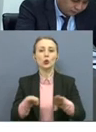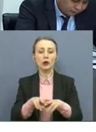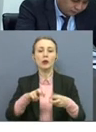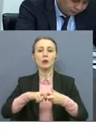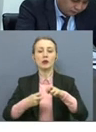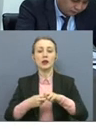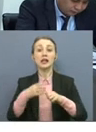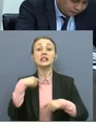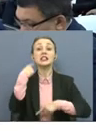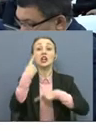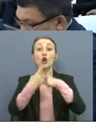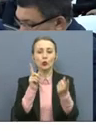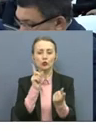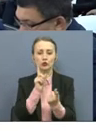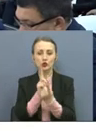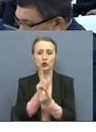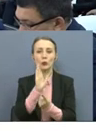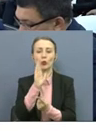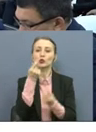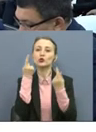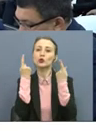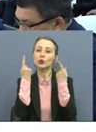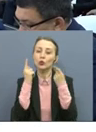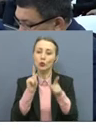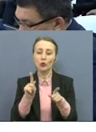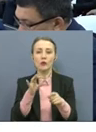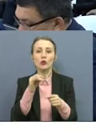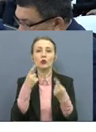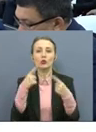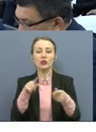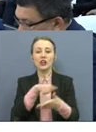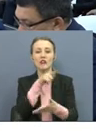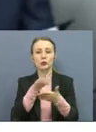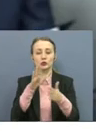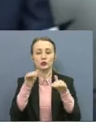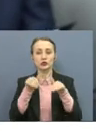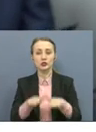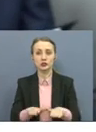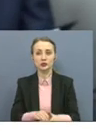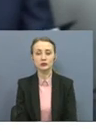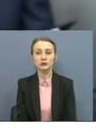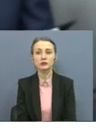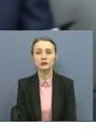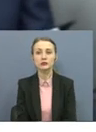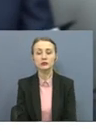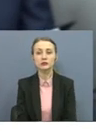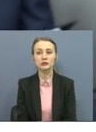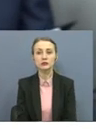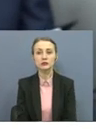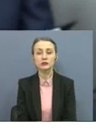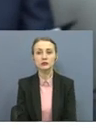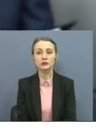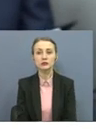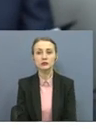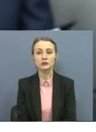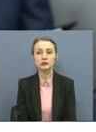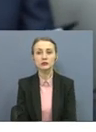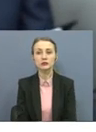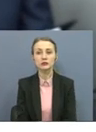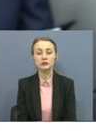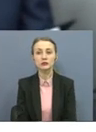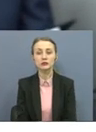гөрі мәселенің оңтайлы шешілуіне мән беру қажеттігін алға тартты. Более лучшие площадки для открытости. Екі